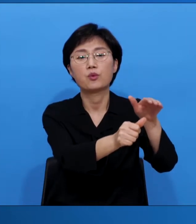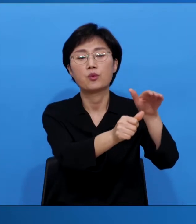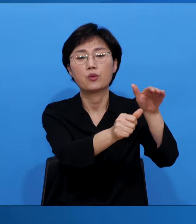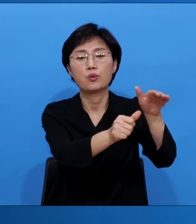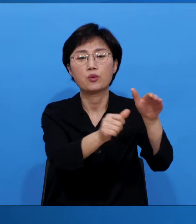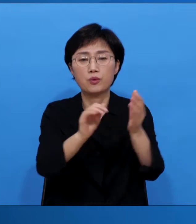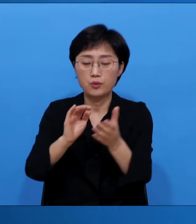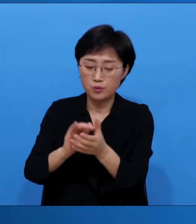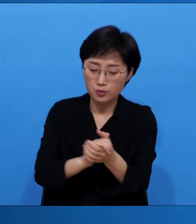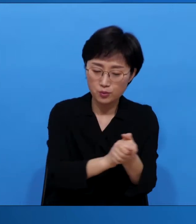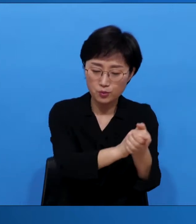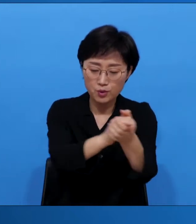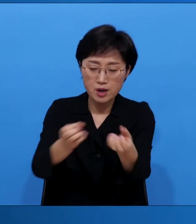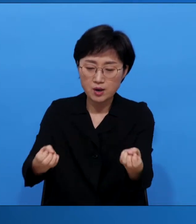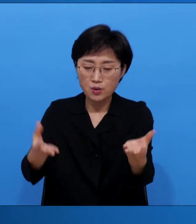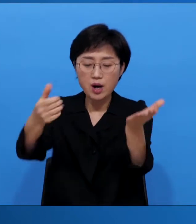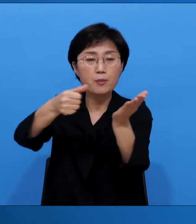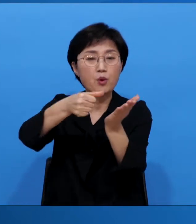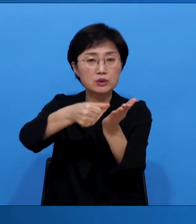보내사